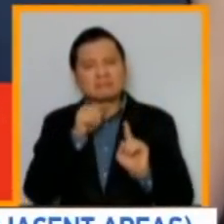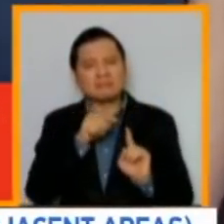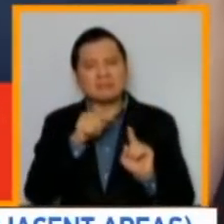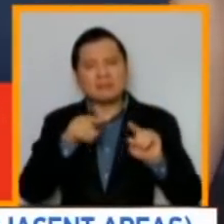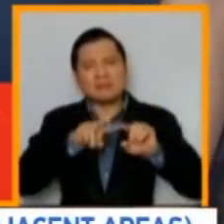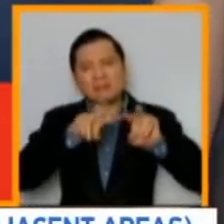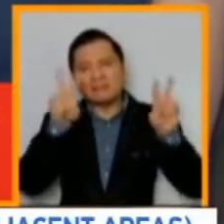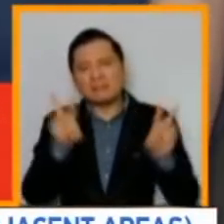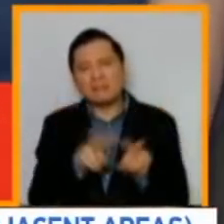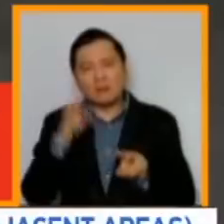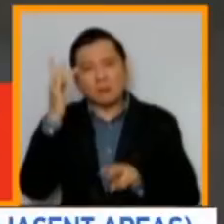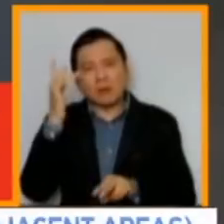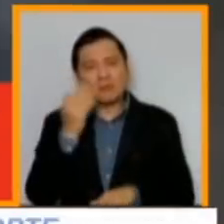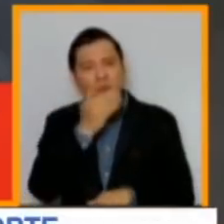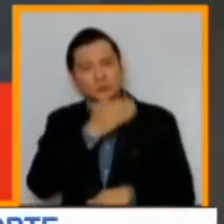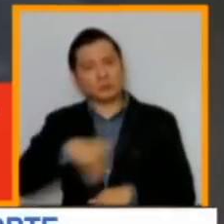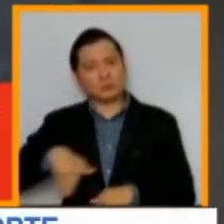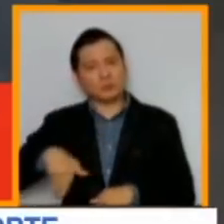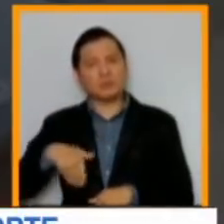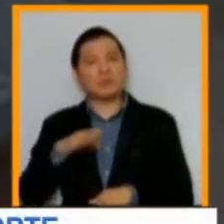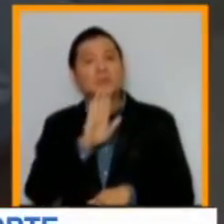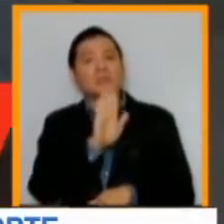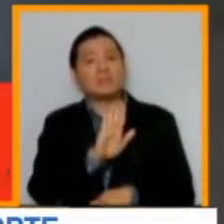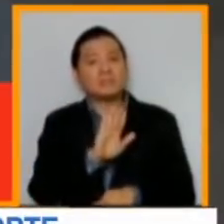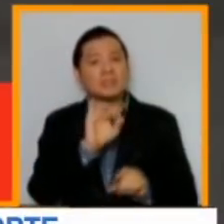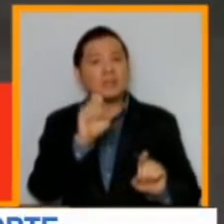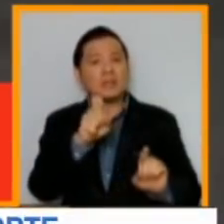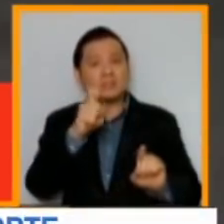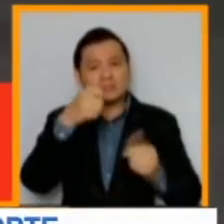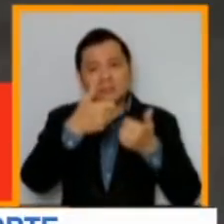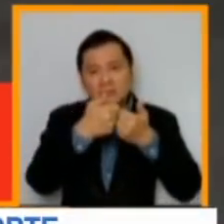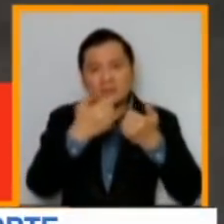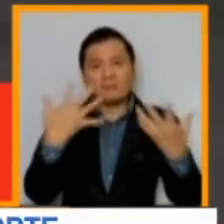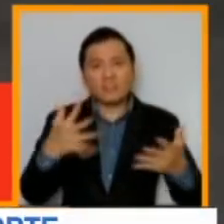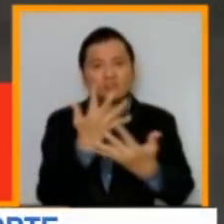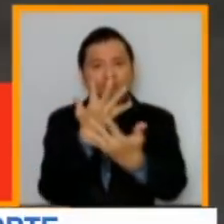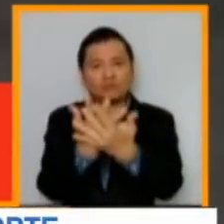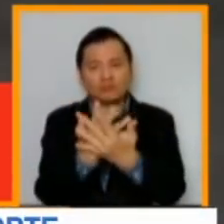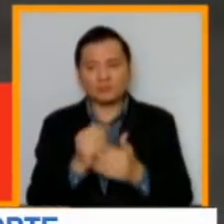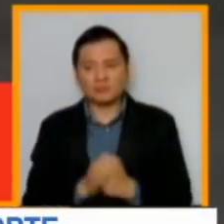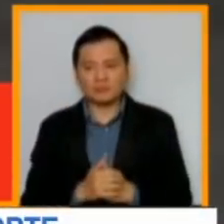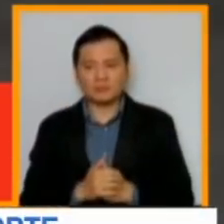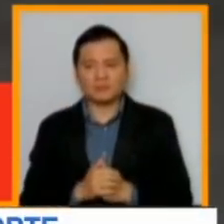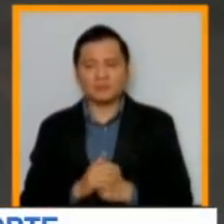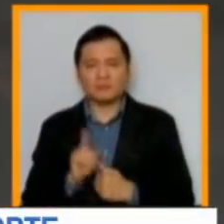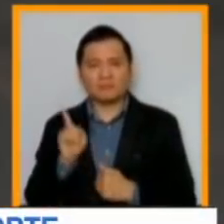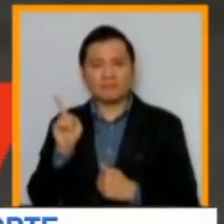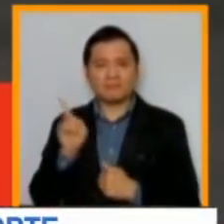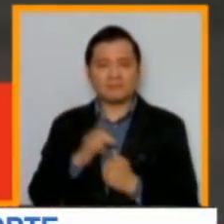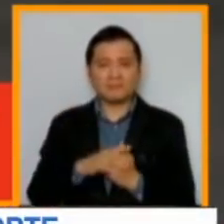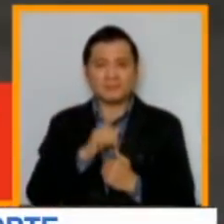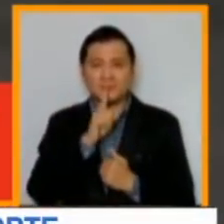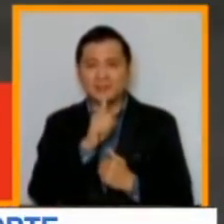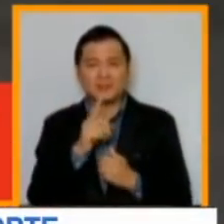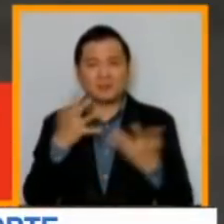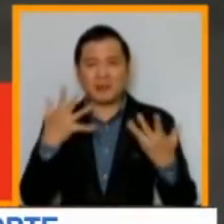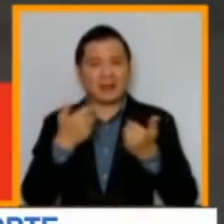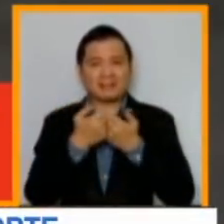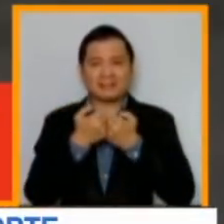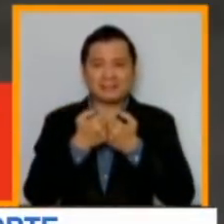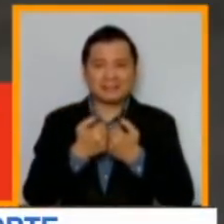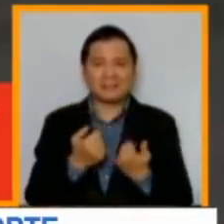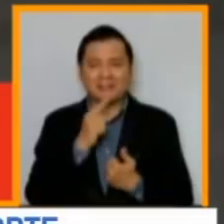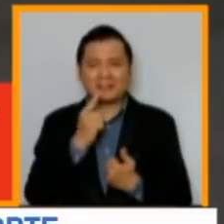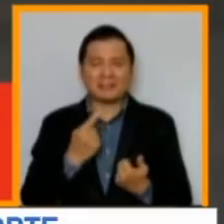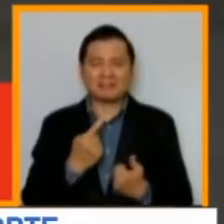kanyang ex. Eh, kayo mismo ba? Naniniwala pa kayo sa Valentine's Day? Oo. Oh, diyan ho ako nang galing eh. Binigyan ho ako